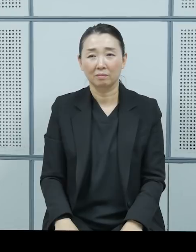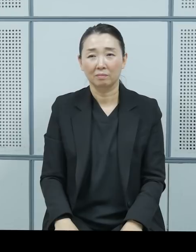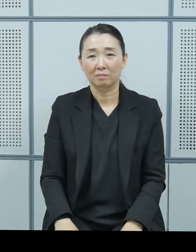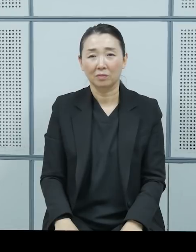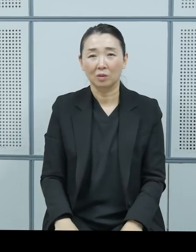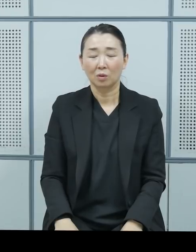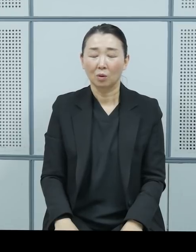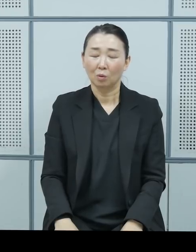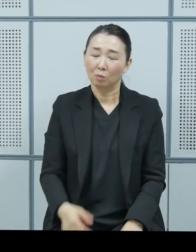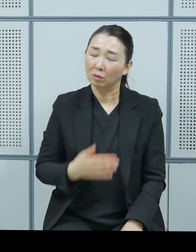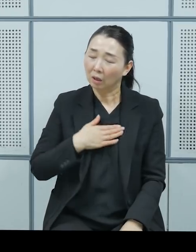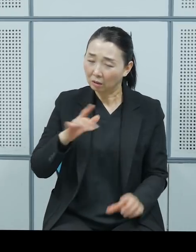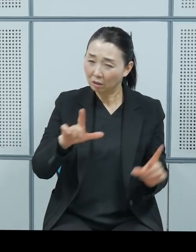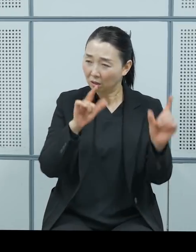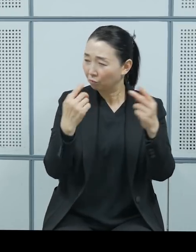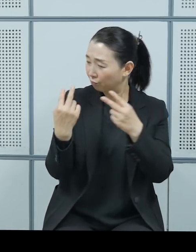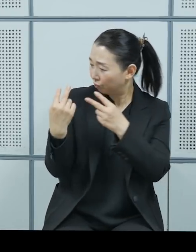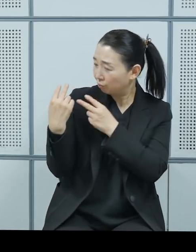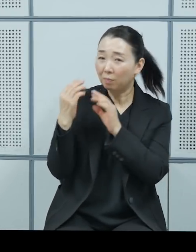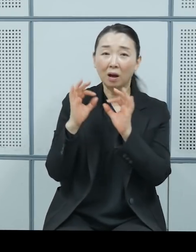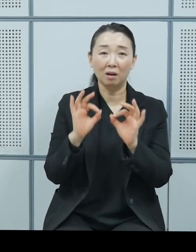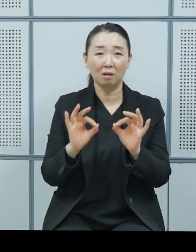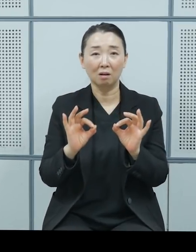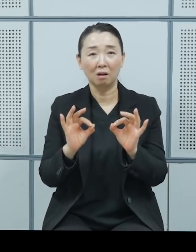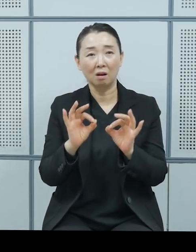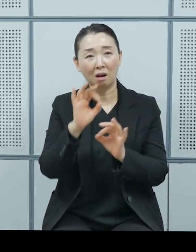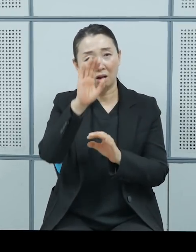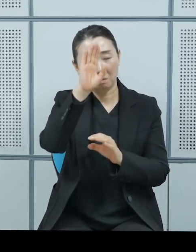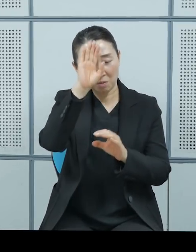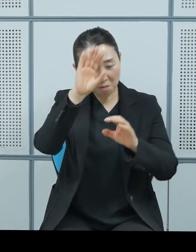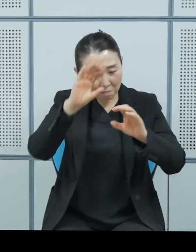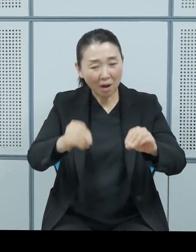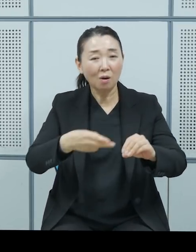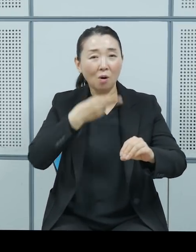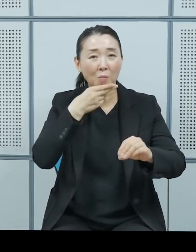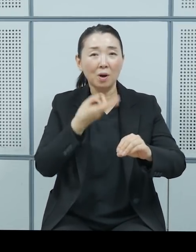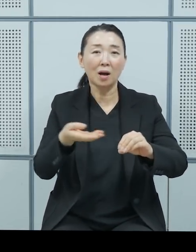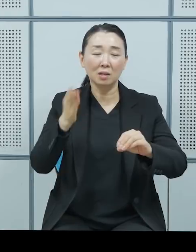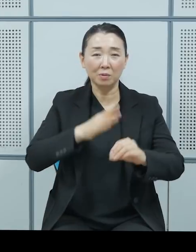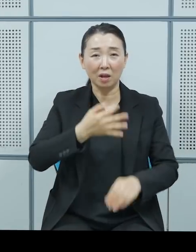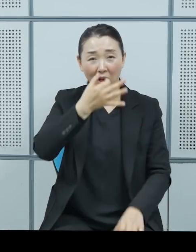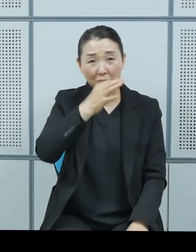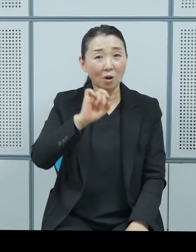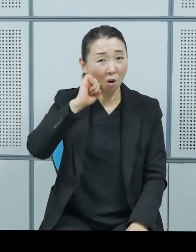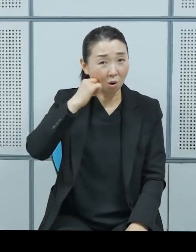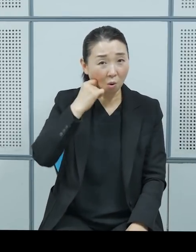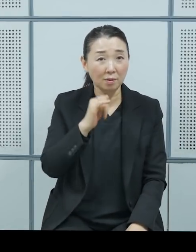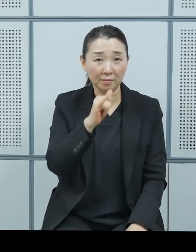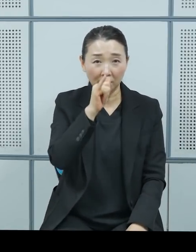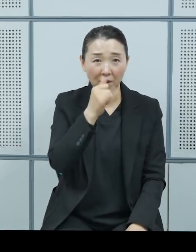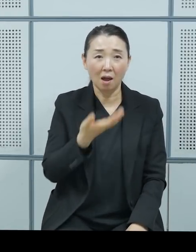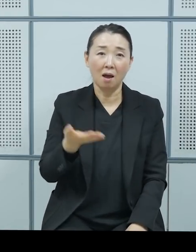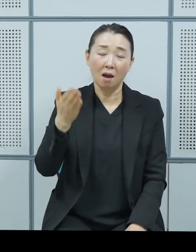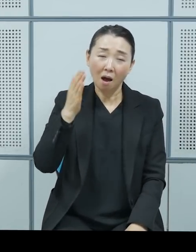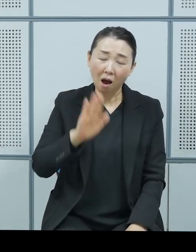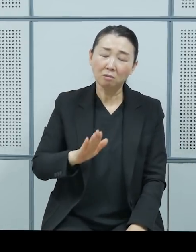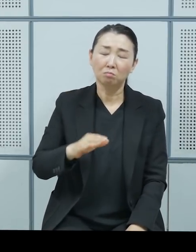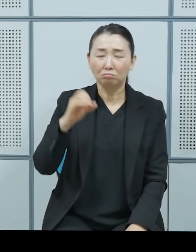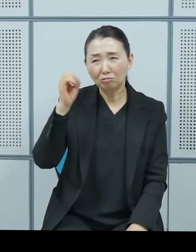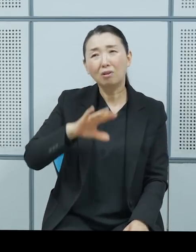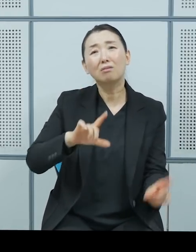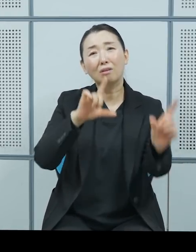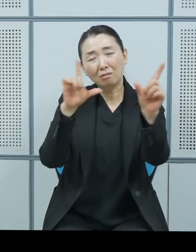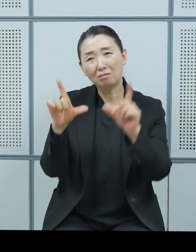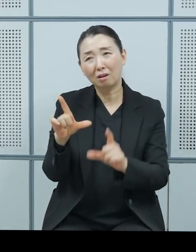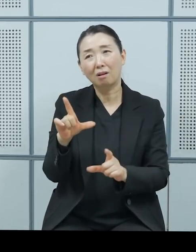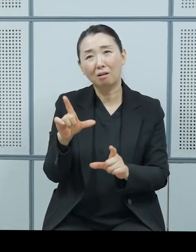그동안의 삶을 쭉 돌아보고 하면서 아, 이게 안 나아도 내가 힘들고 어려운 건 있지만 뭐 살아는